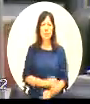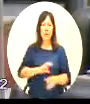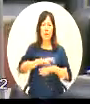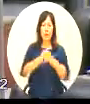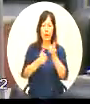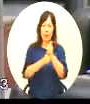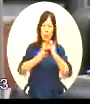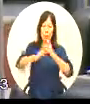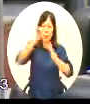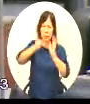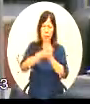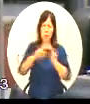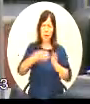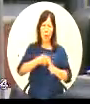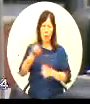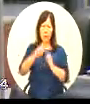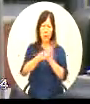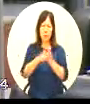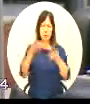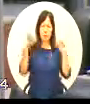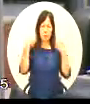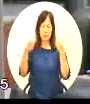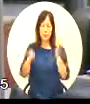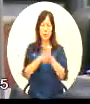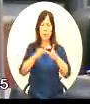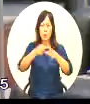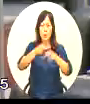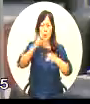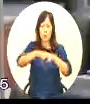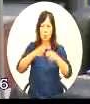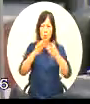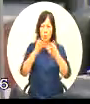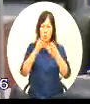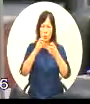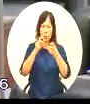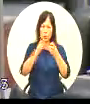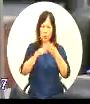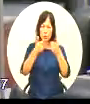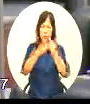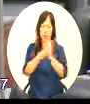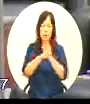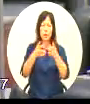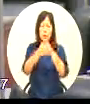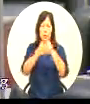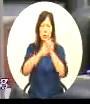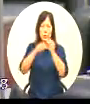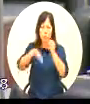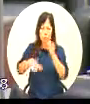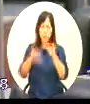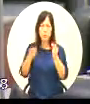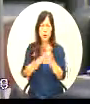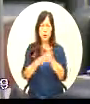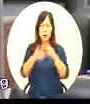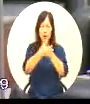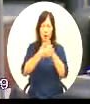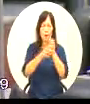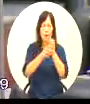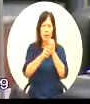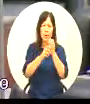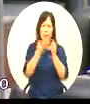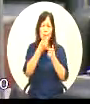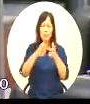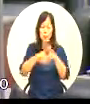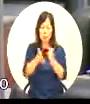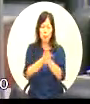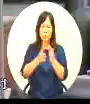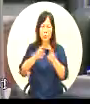市长吴鸿谋，现在担任公共工程委员会主委，包括何启功卫生局长，现在是我们卫福部的次长，还有我们